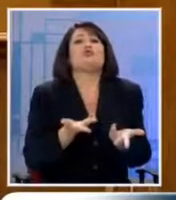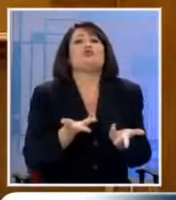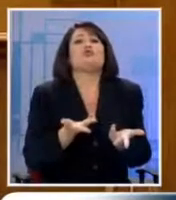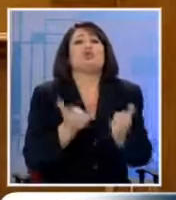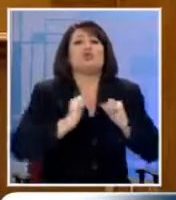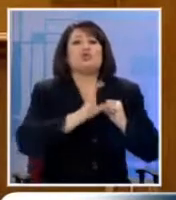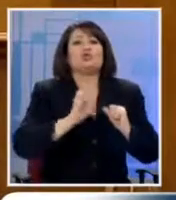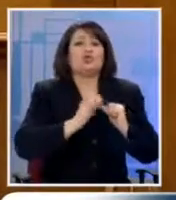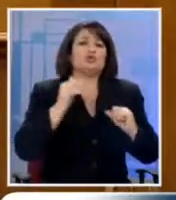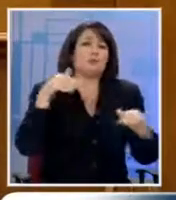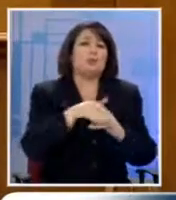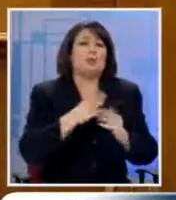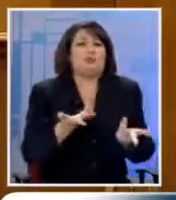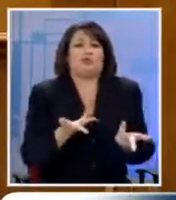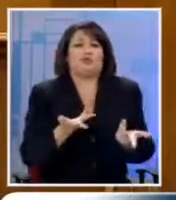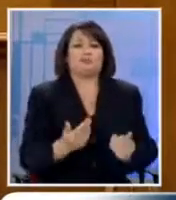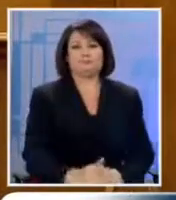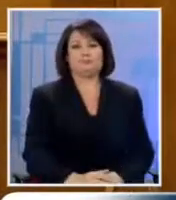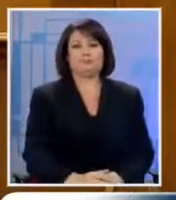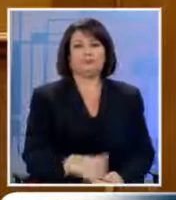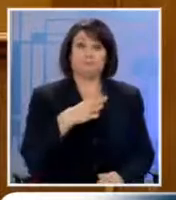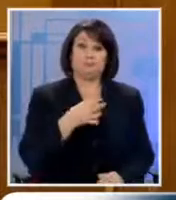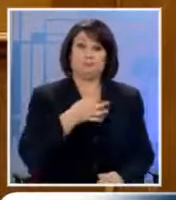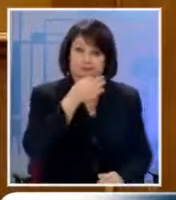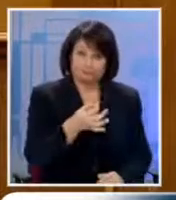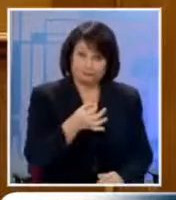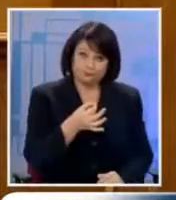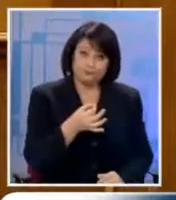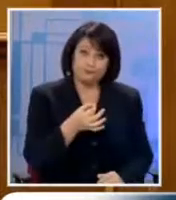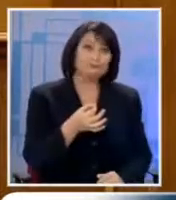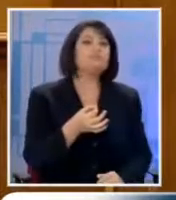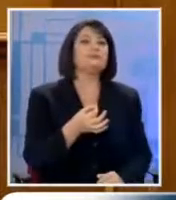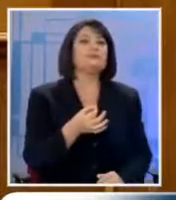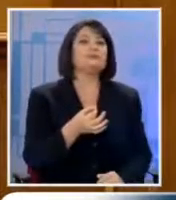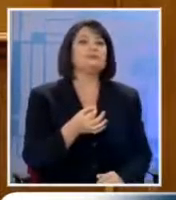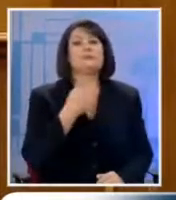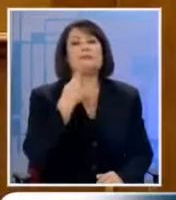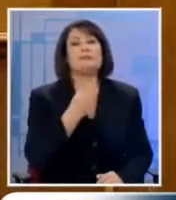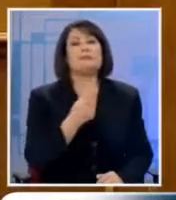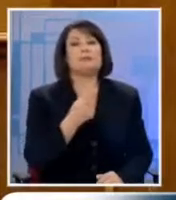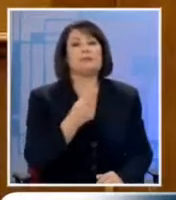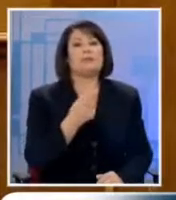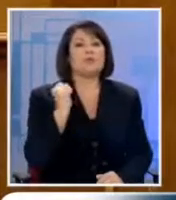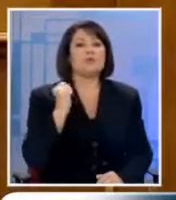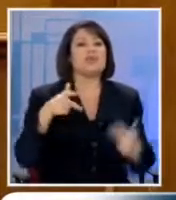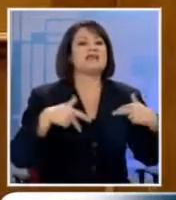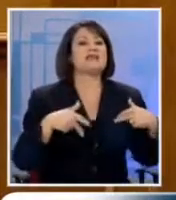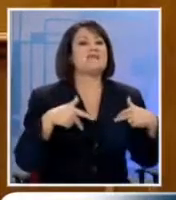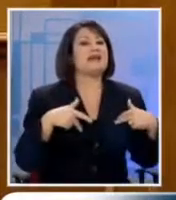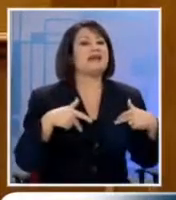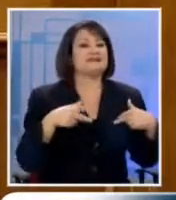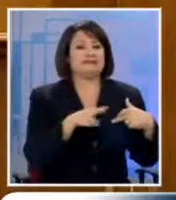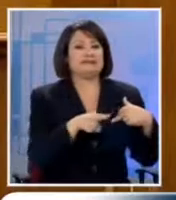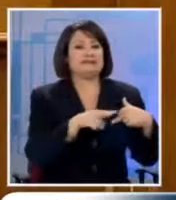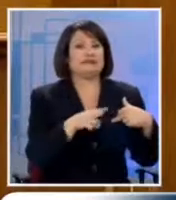τουρισμό. Όμως, θα ήθελα να πω πάνω στο υποτίθεται δυνατό σημείο της κυβέρνησης, της συγκυβέρνησής